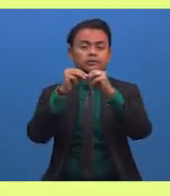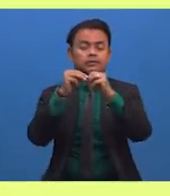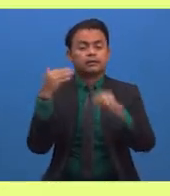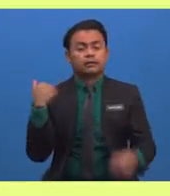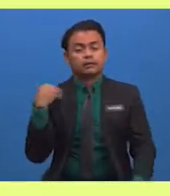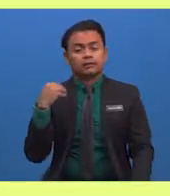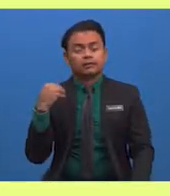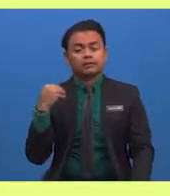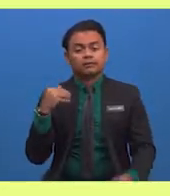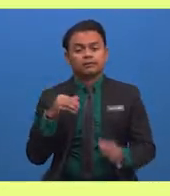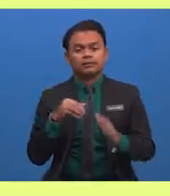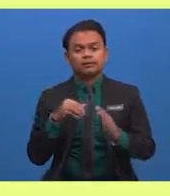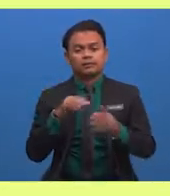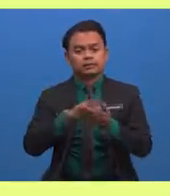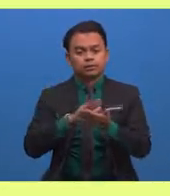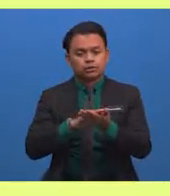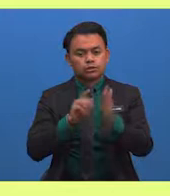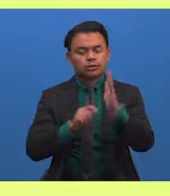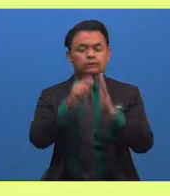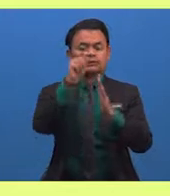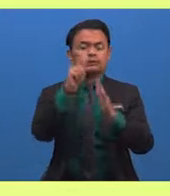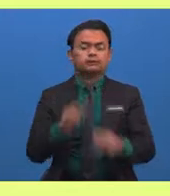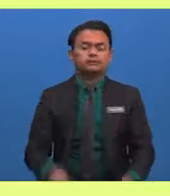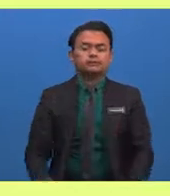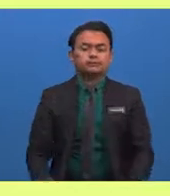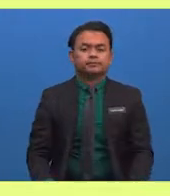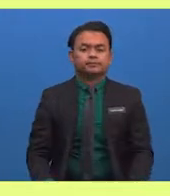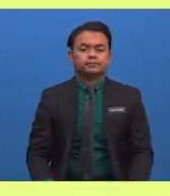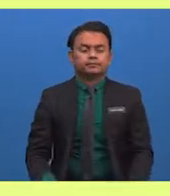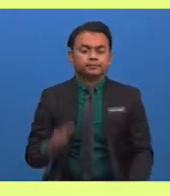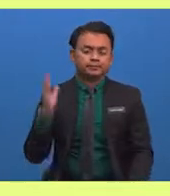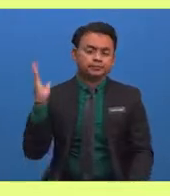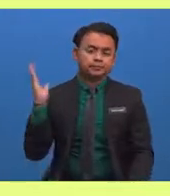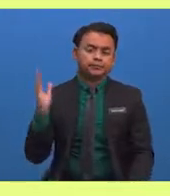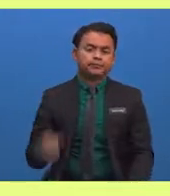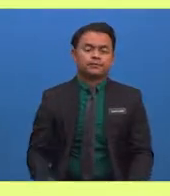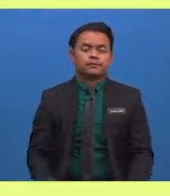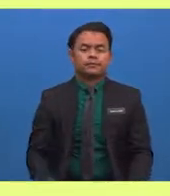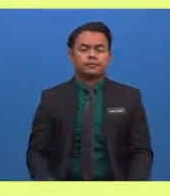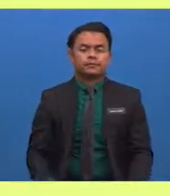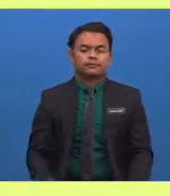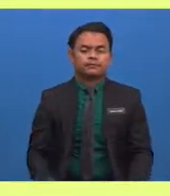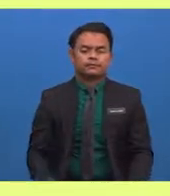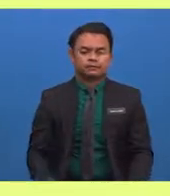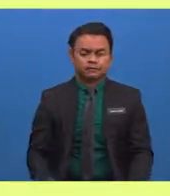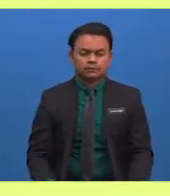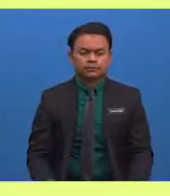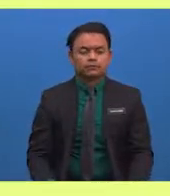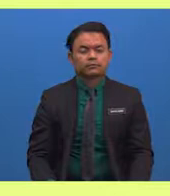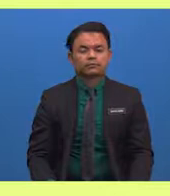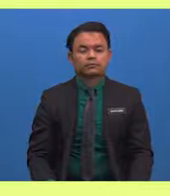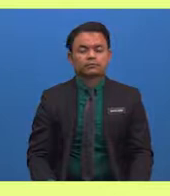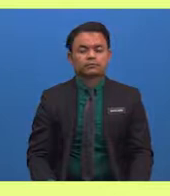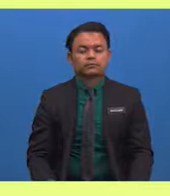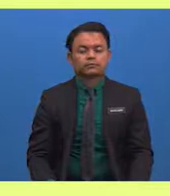tinggi, iaitu madrasah yang ditubuhkan pada zaman Wazir Nizam Al-Mulk. Sekolah-sekolah